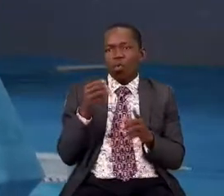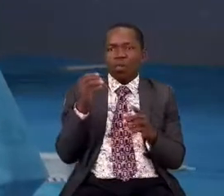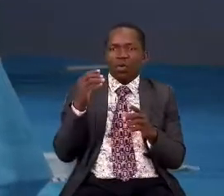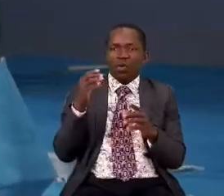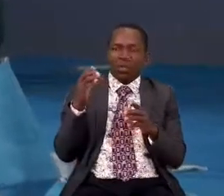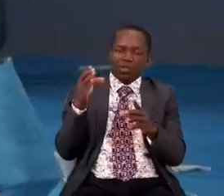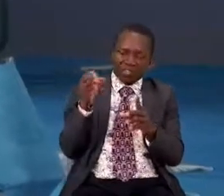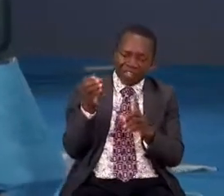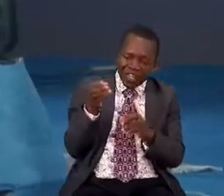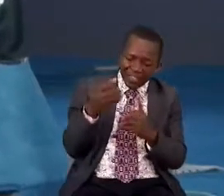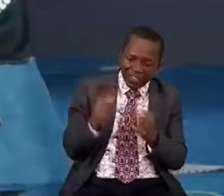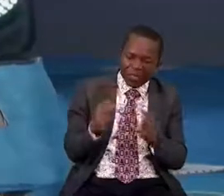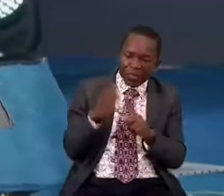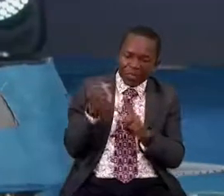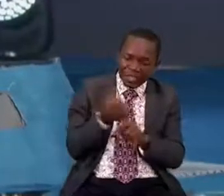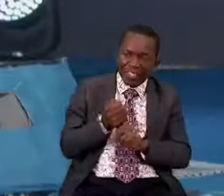l'Éternel attend.